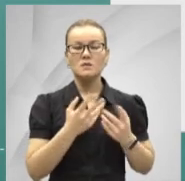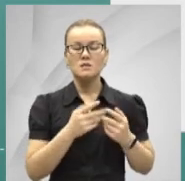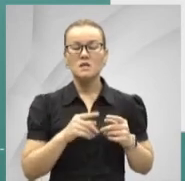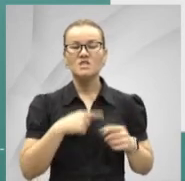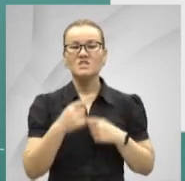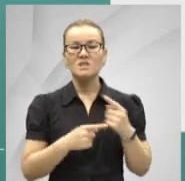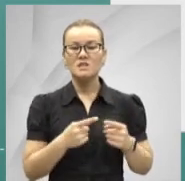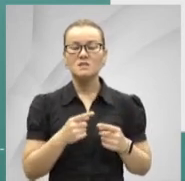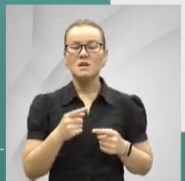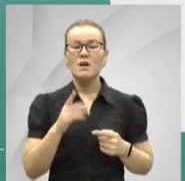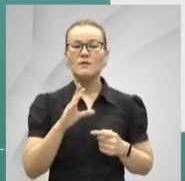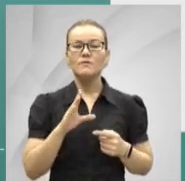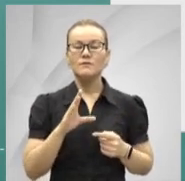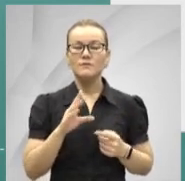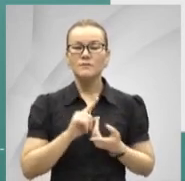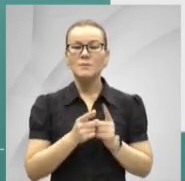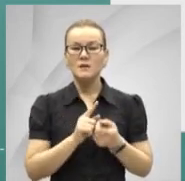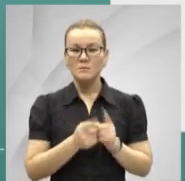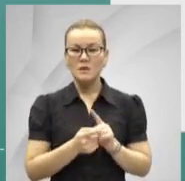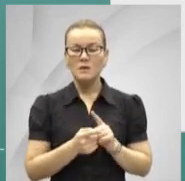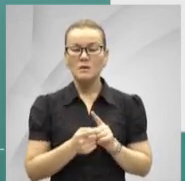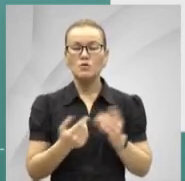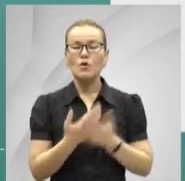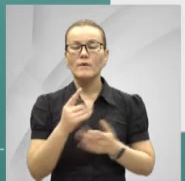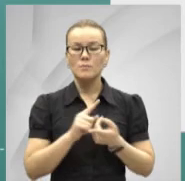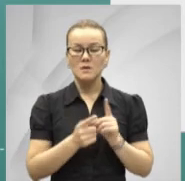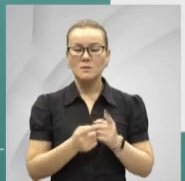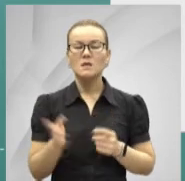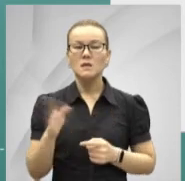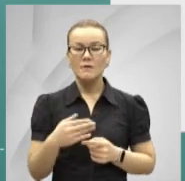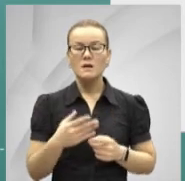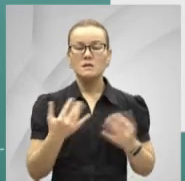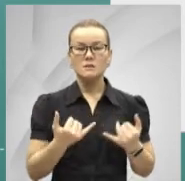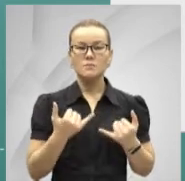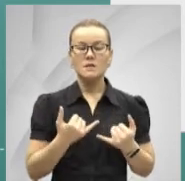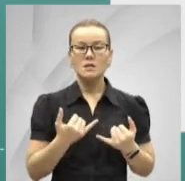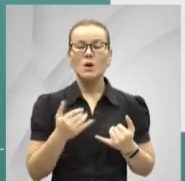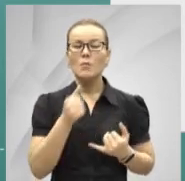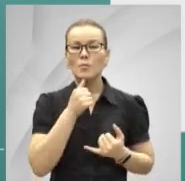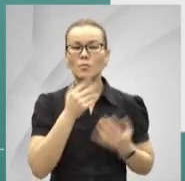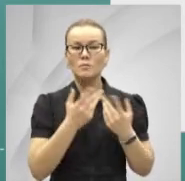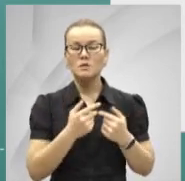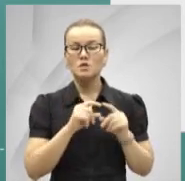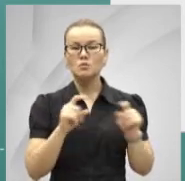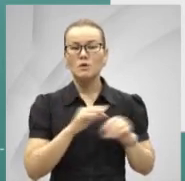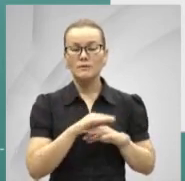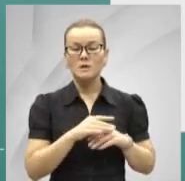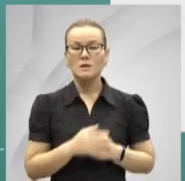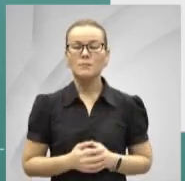через введение новой переменной. Давайте теперь попробуем решить наше